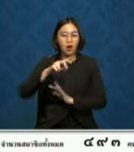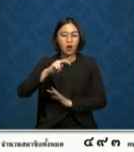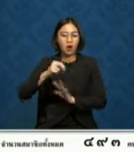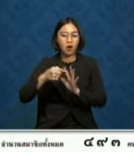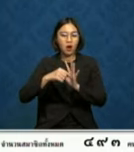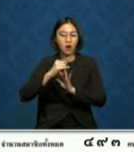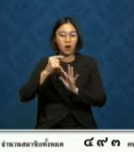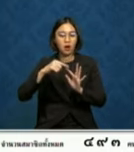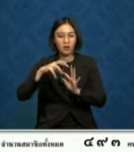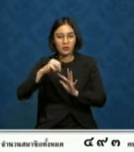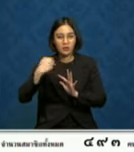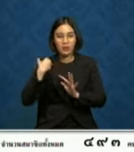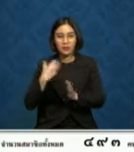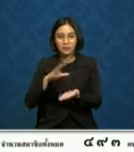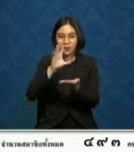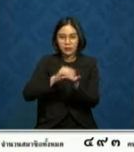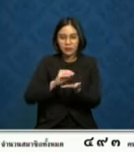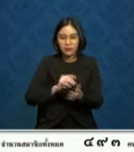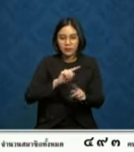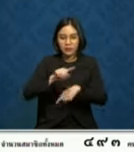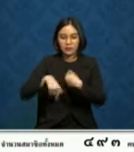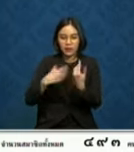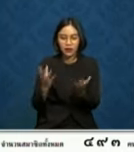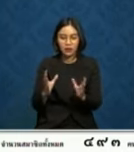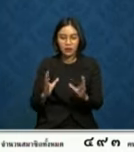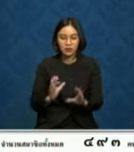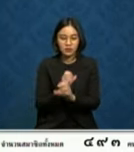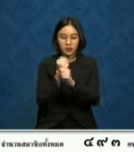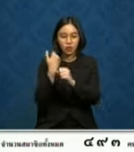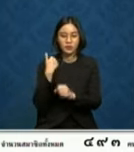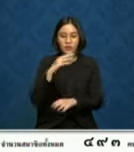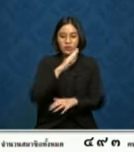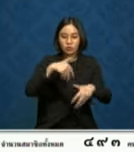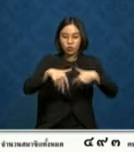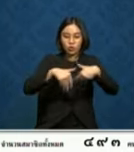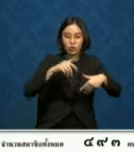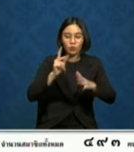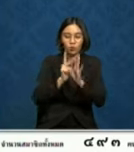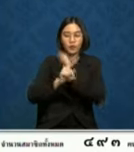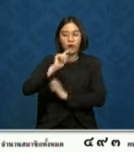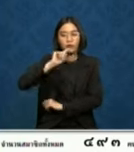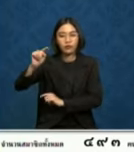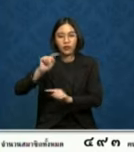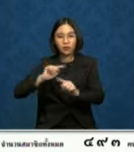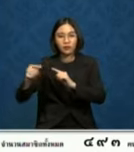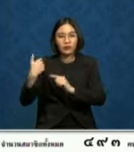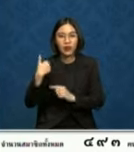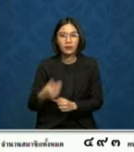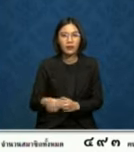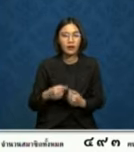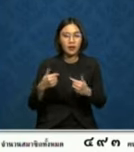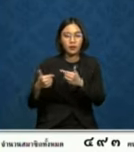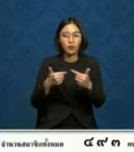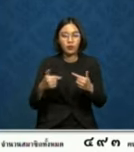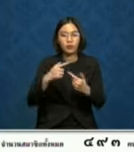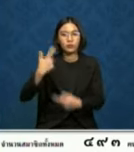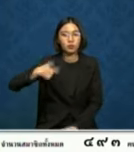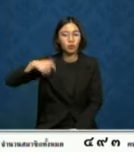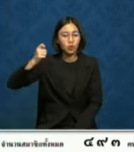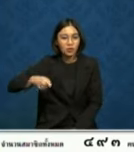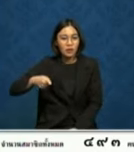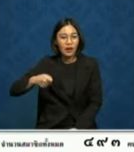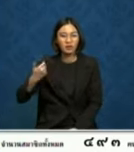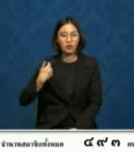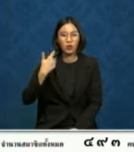มีการรวบรวมสถิติออกมานะครับว่าเวลาชาวบ้านถูกดำเนินคดีแล้วเขาต้องไปต่อสู้คดีในชั้นศาลเขาต้อง